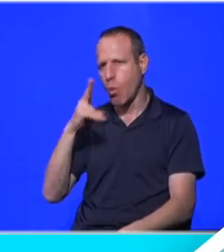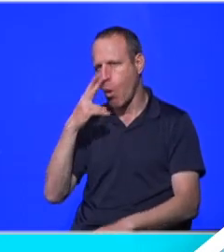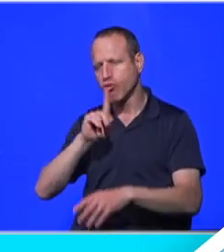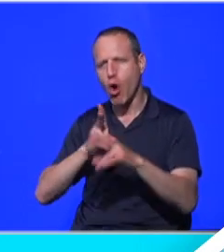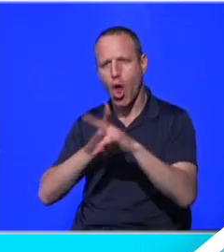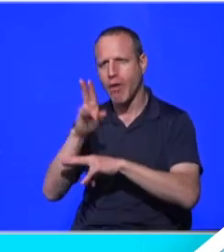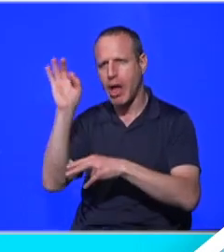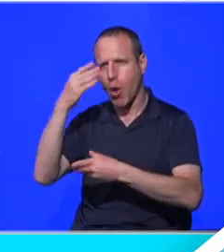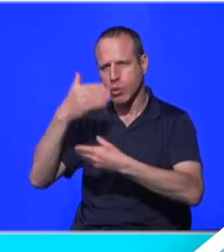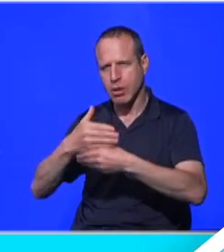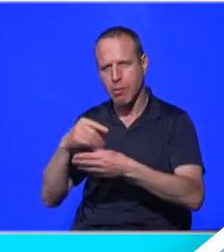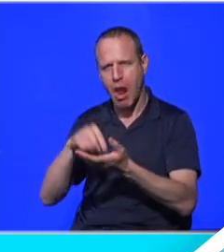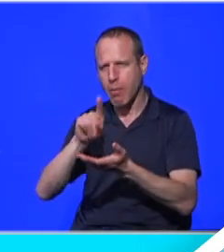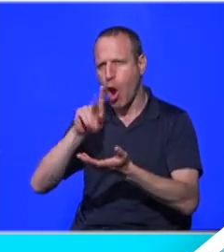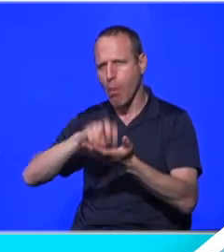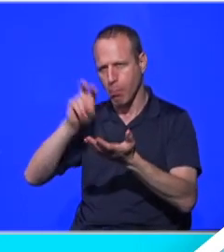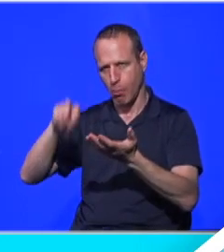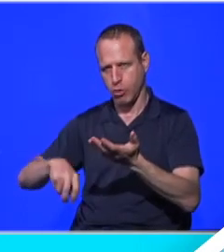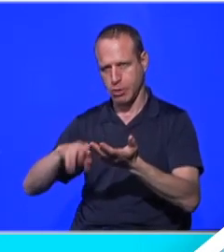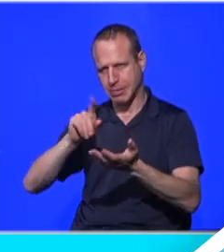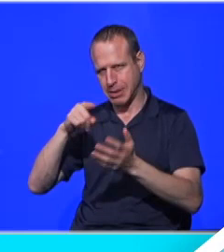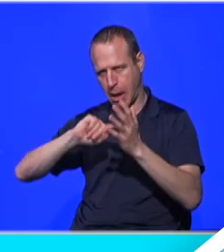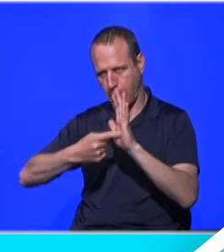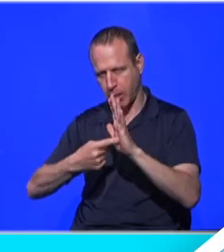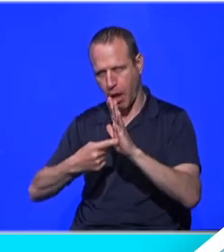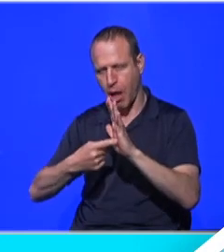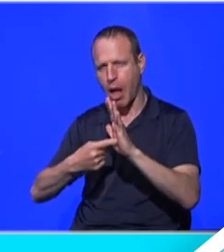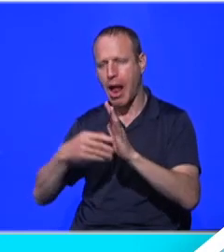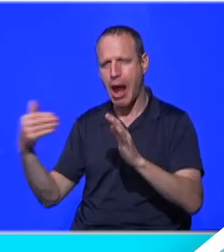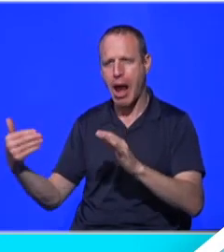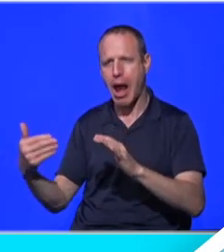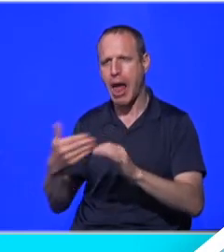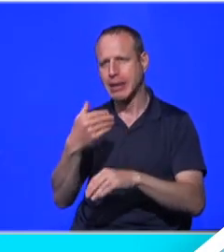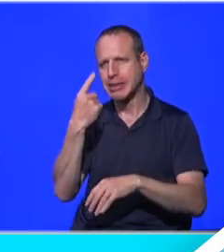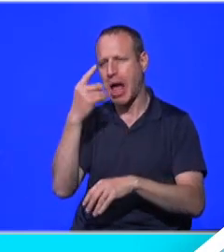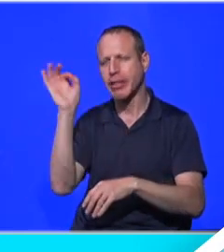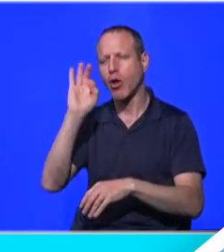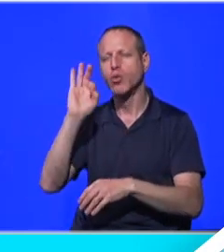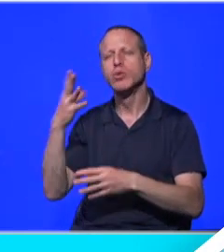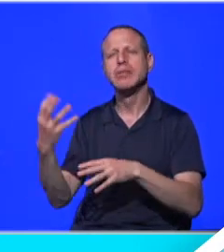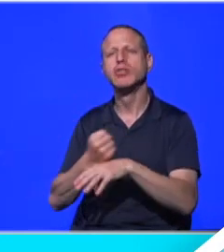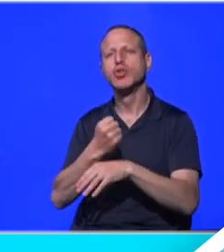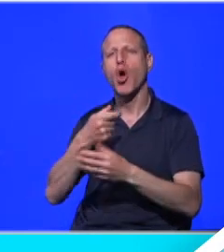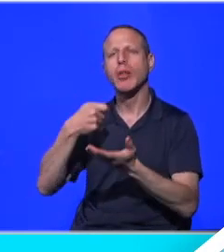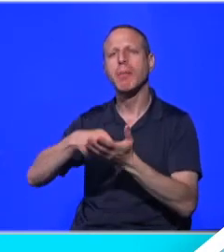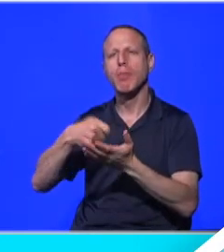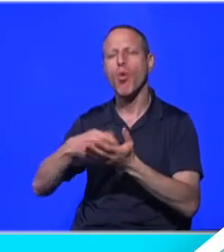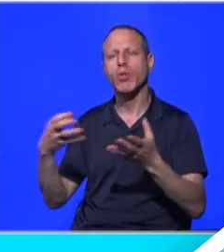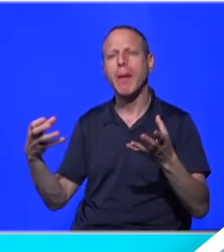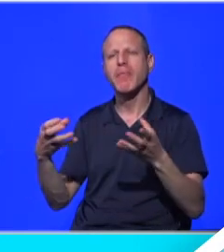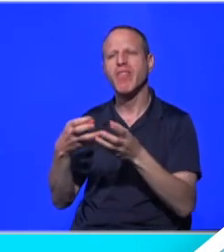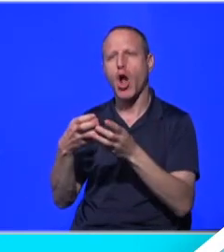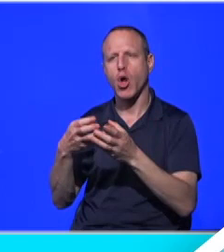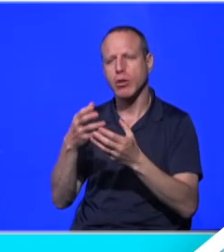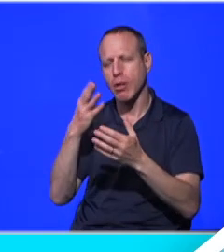אחוז החסימה, מדוע אינו פורש, האם זה למטרה של להכניס 1% כדי לזכות במימון המפלגות? בוא תענה לנו ותסביר